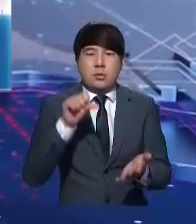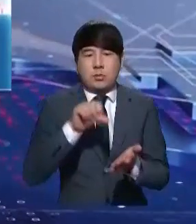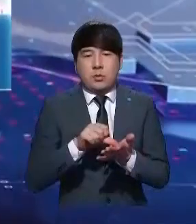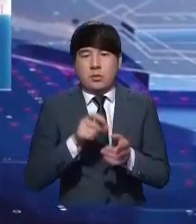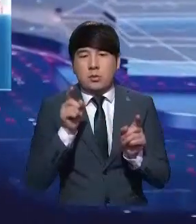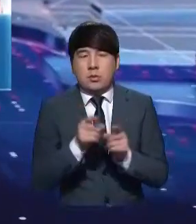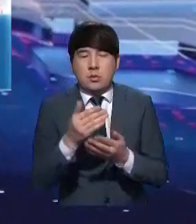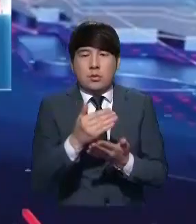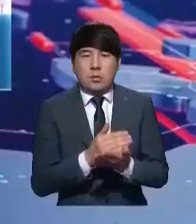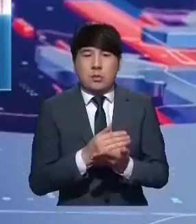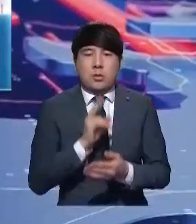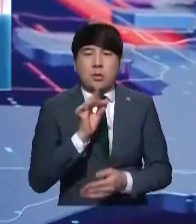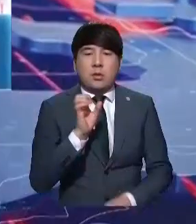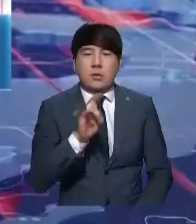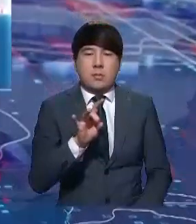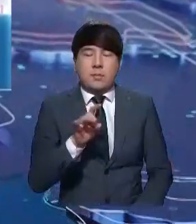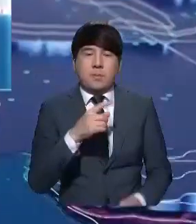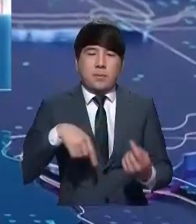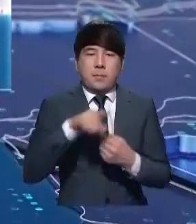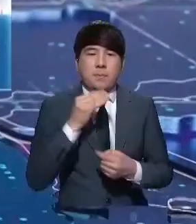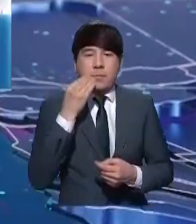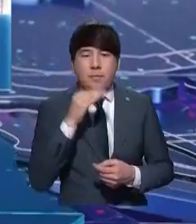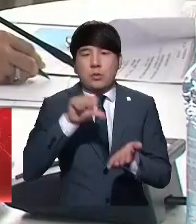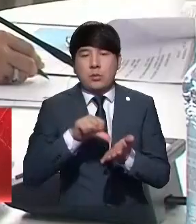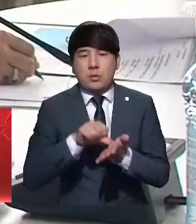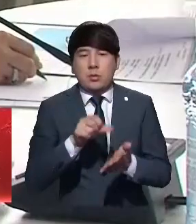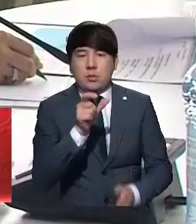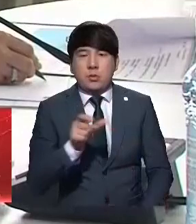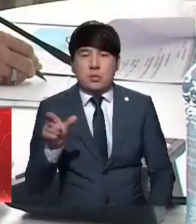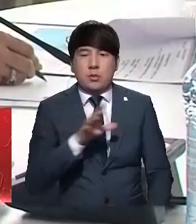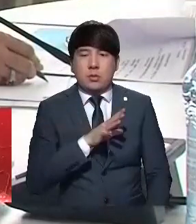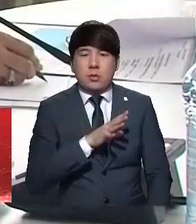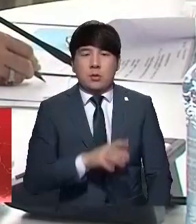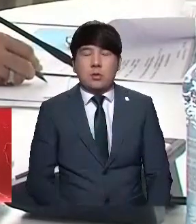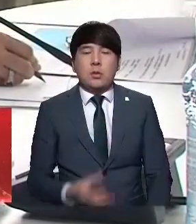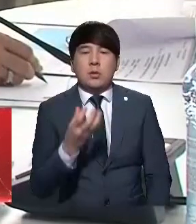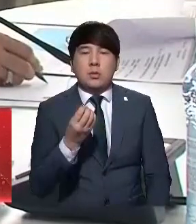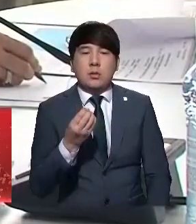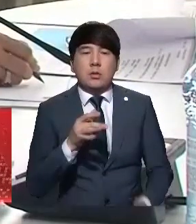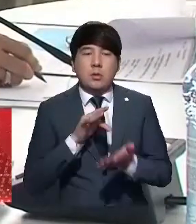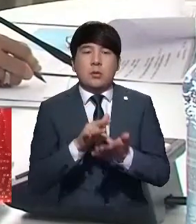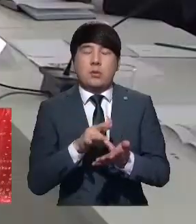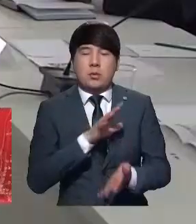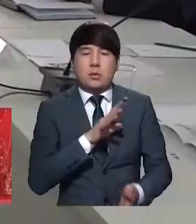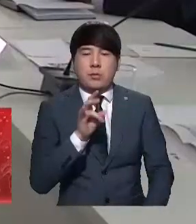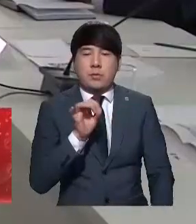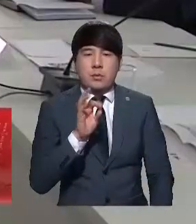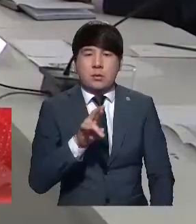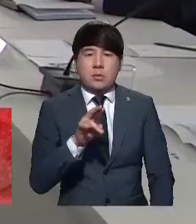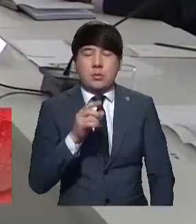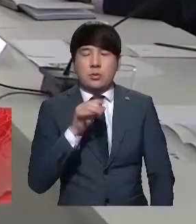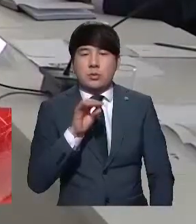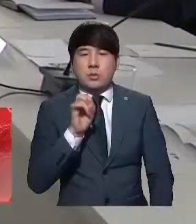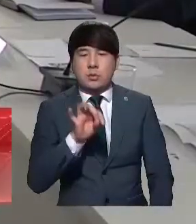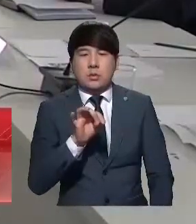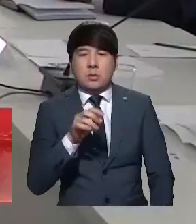информацию, которая была предоставлена участниками процесса. Еще Айман Умарова предложила ввести в вузах предмет «Правовая журналистика»,